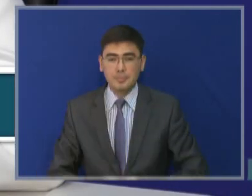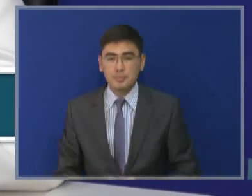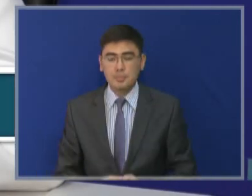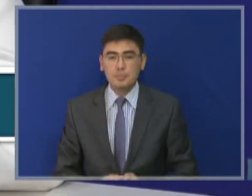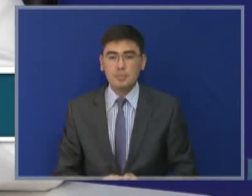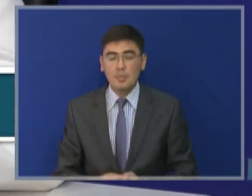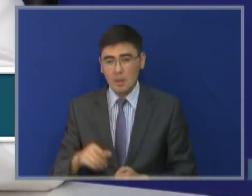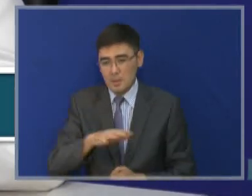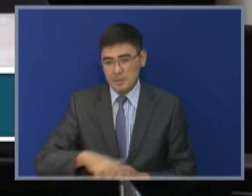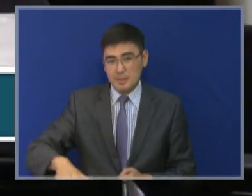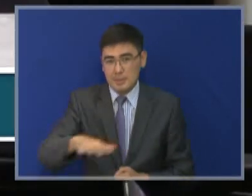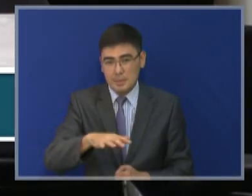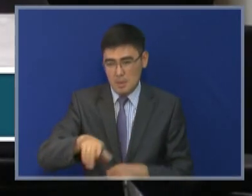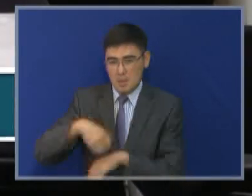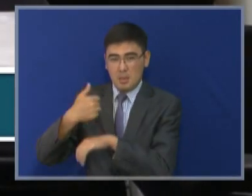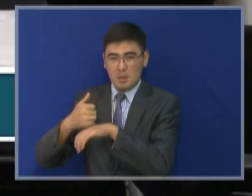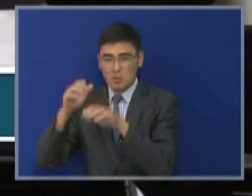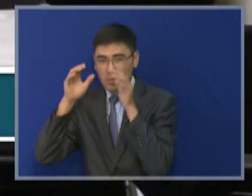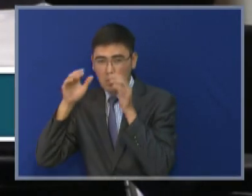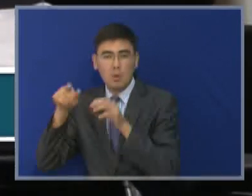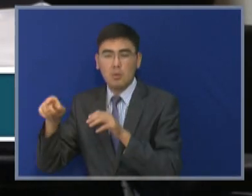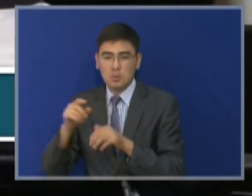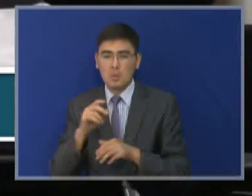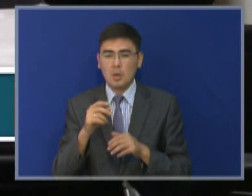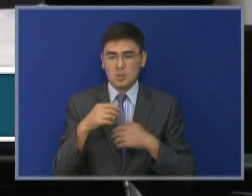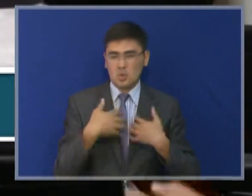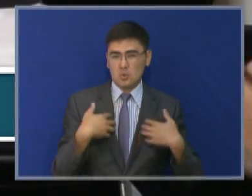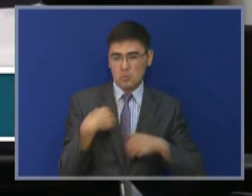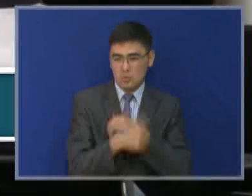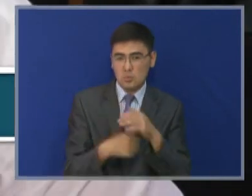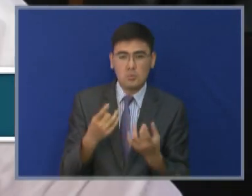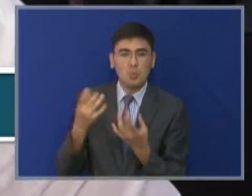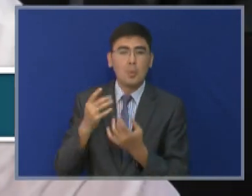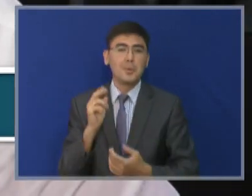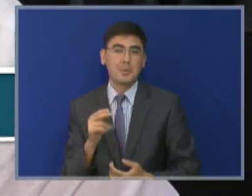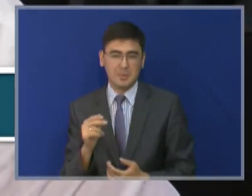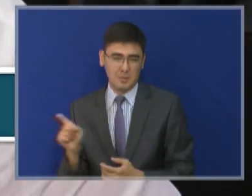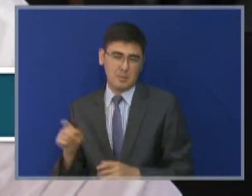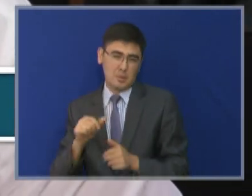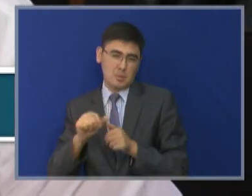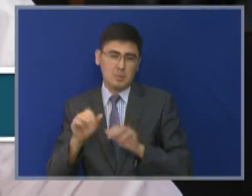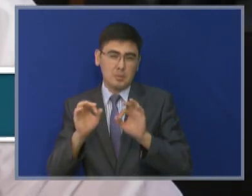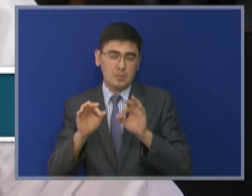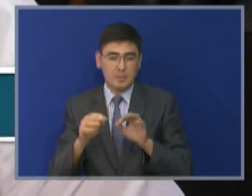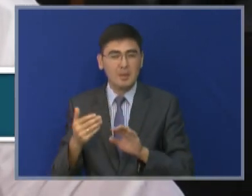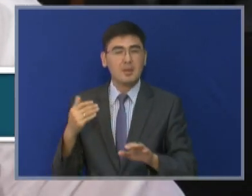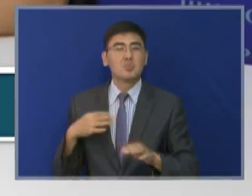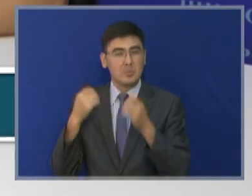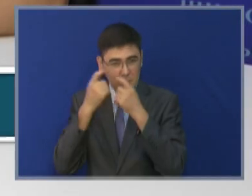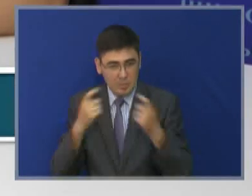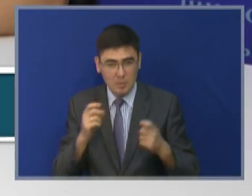айтты. Өңіріміздің бас имамы биылғы құрбандық шалудың ерекшеліктеріне тоқталды. Бұған дейін хабарлағанымыздай, ел бойынша